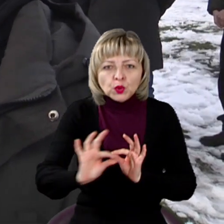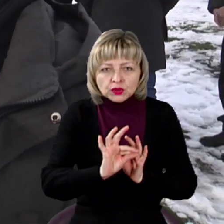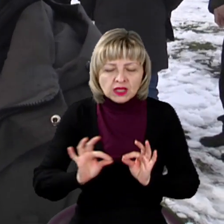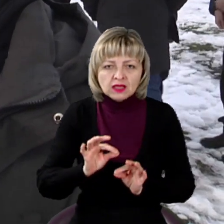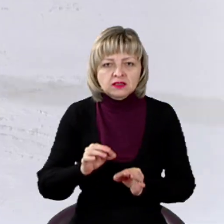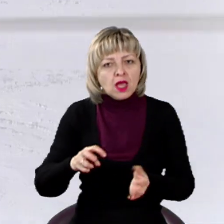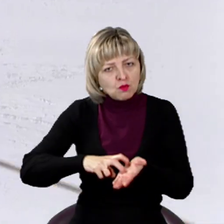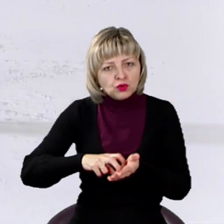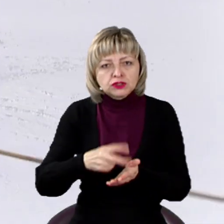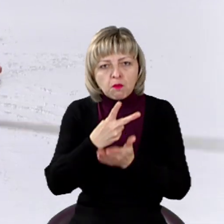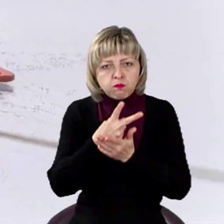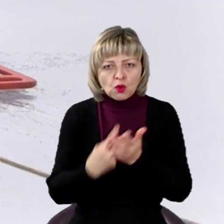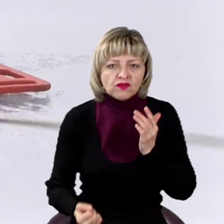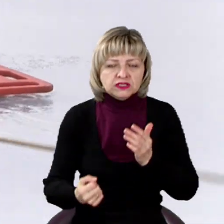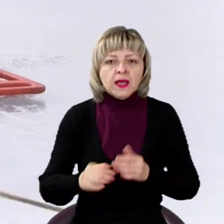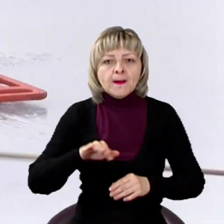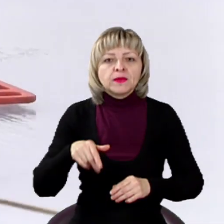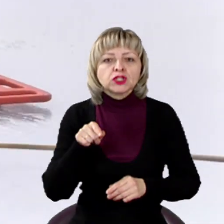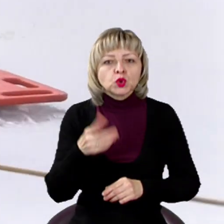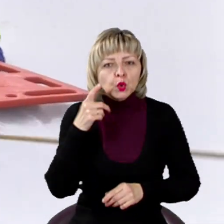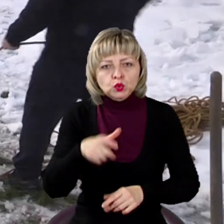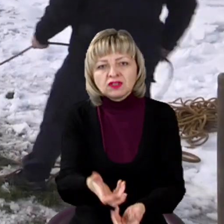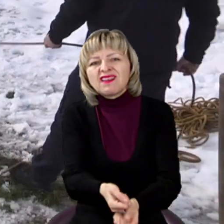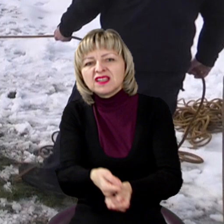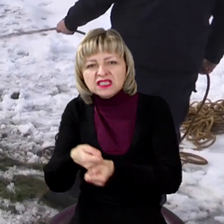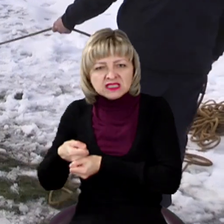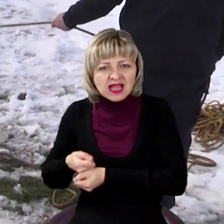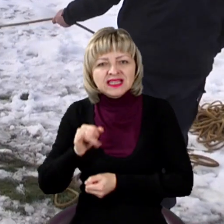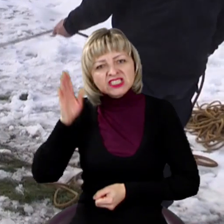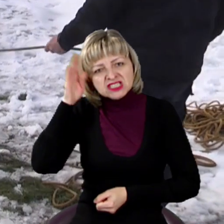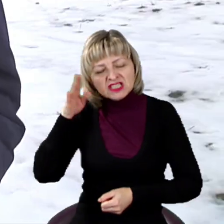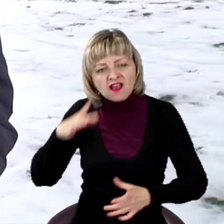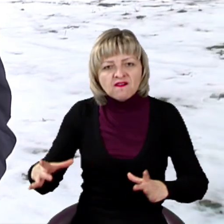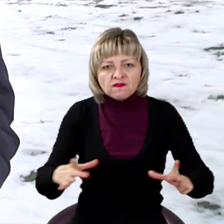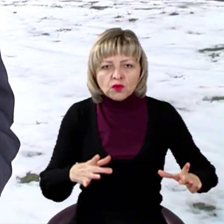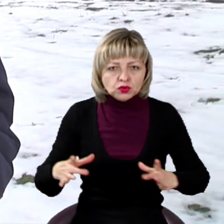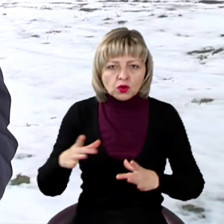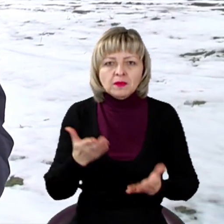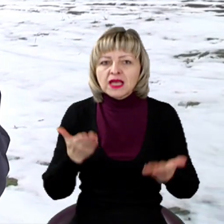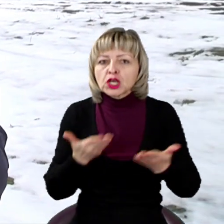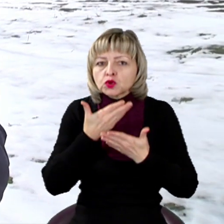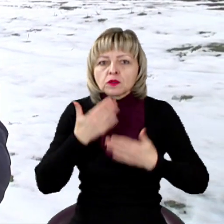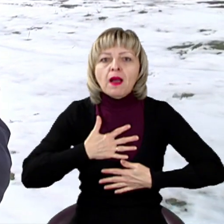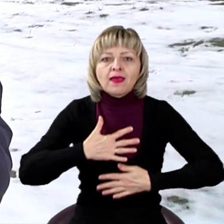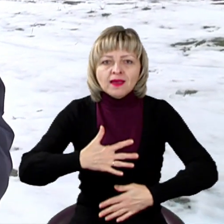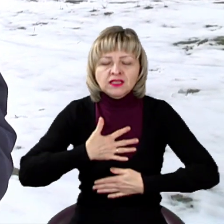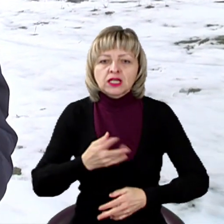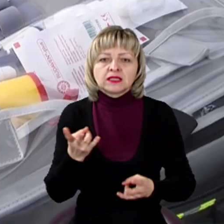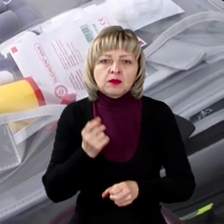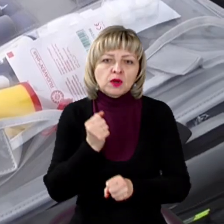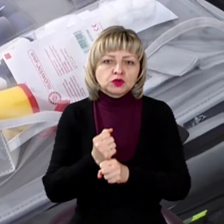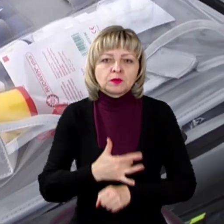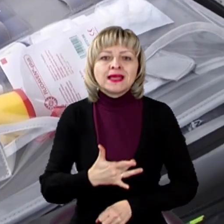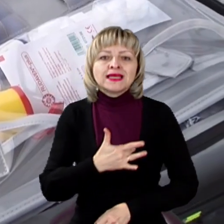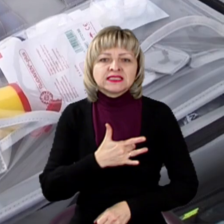боїться провалитися. Після того, як людину дістали з водойми, каже фельдшерка Руслана Киричук, при відсутності дихання зробити